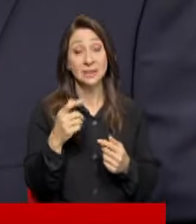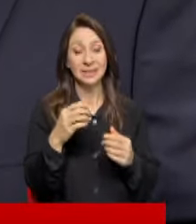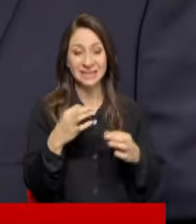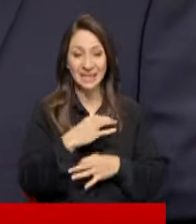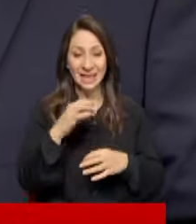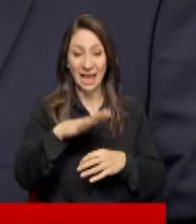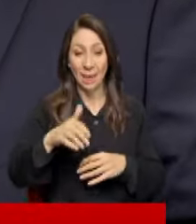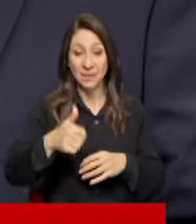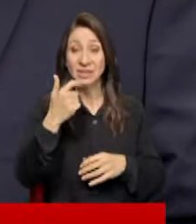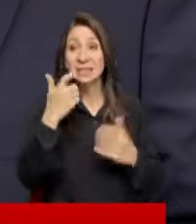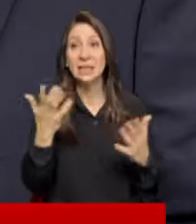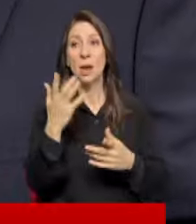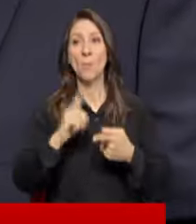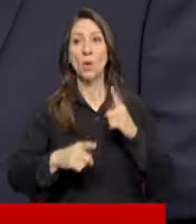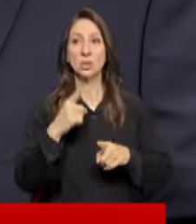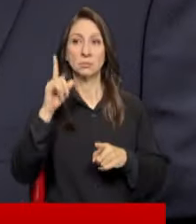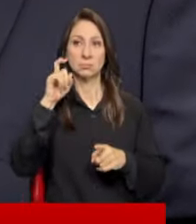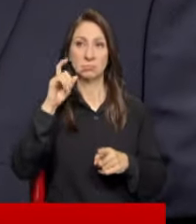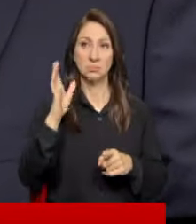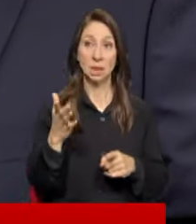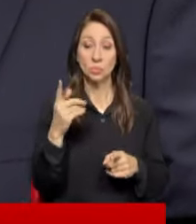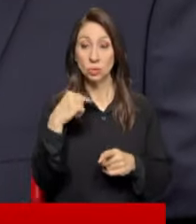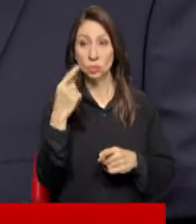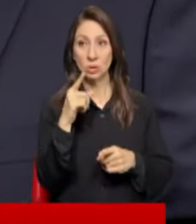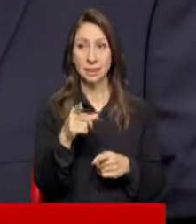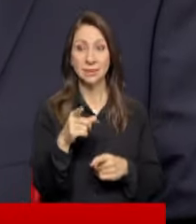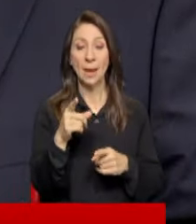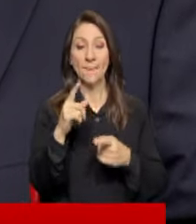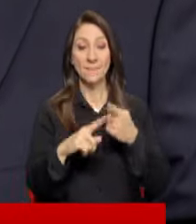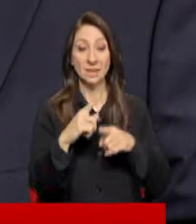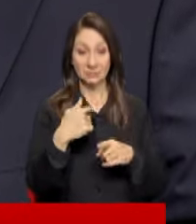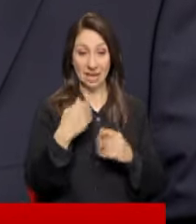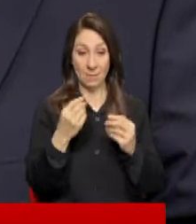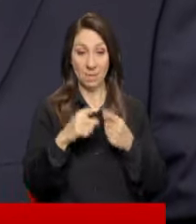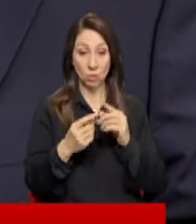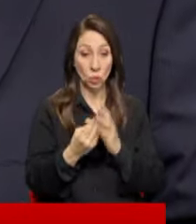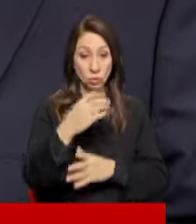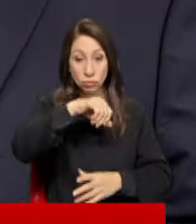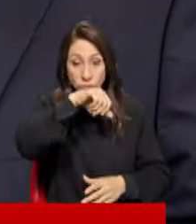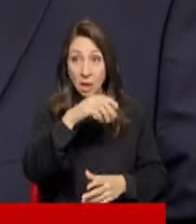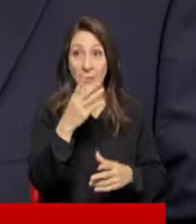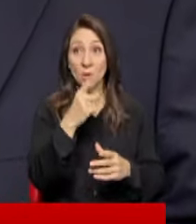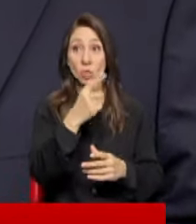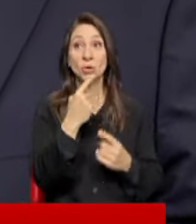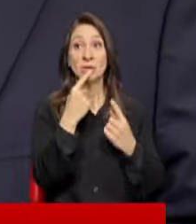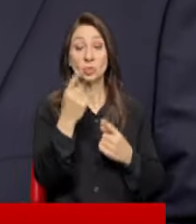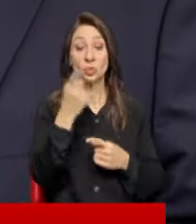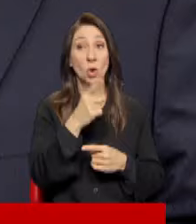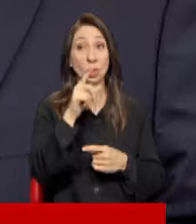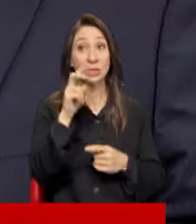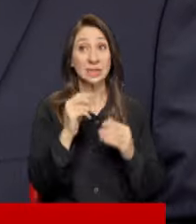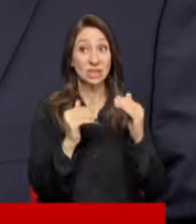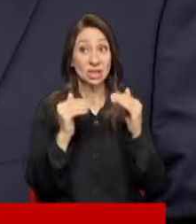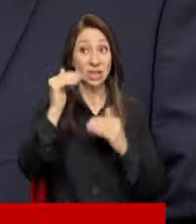Genel Başkanımız yılların politikacısı. Dolayısıyla partimizin de hem kurucusu hem işte bu dediğimiz